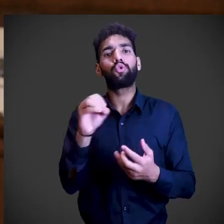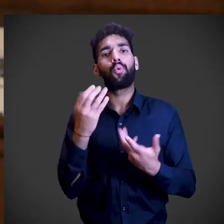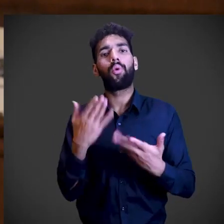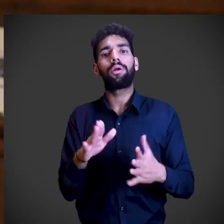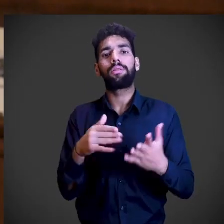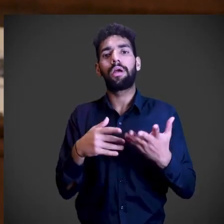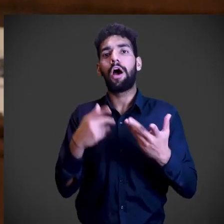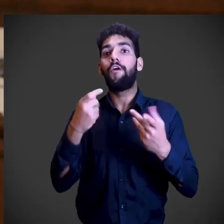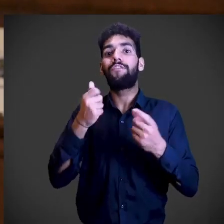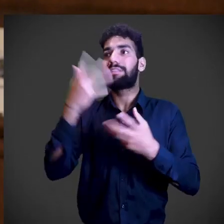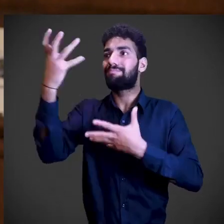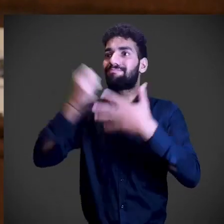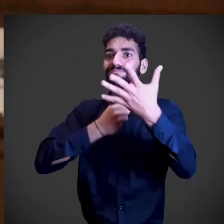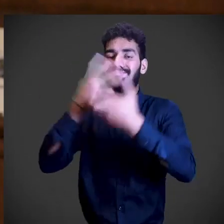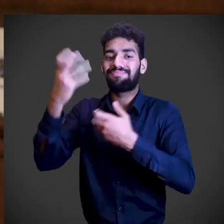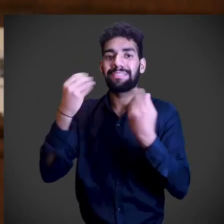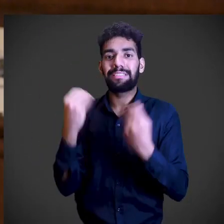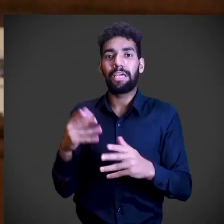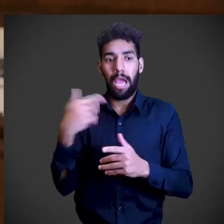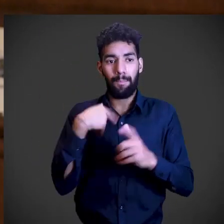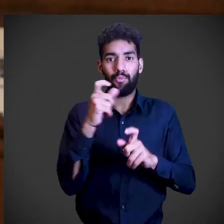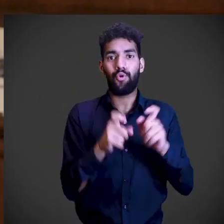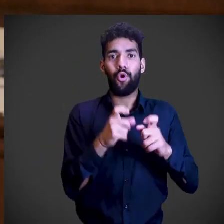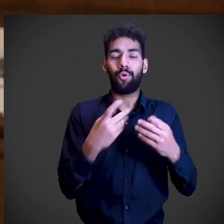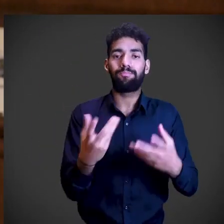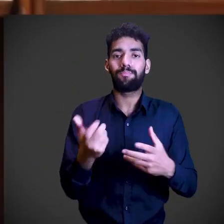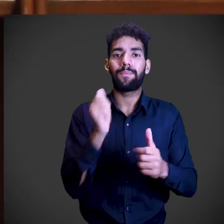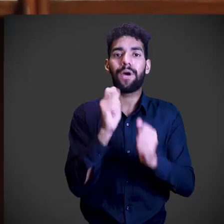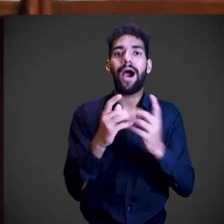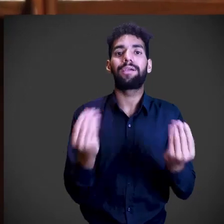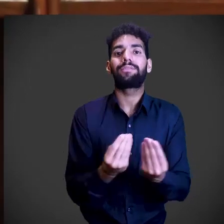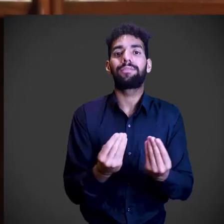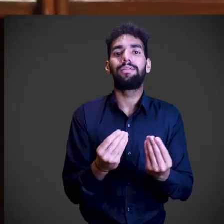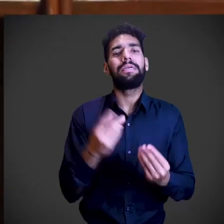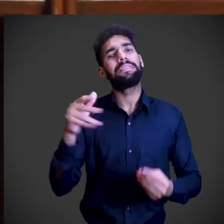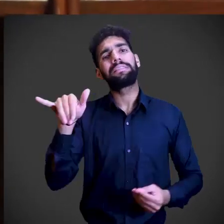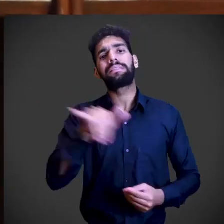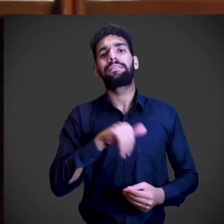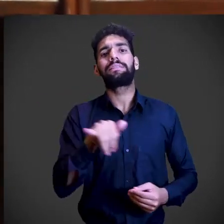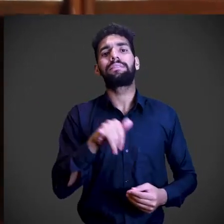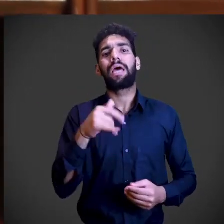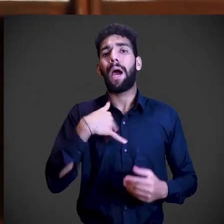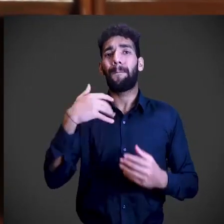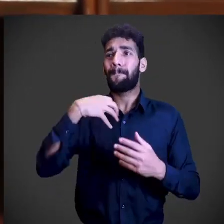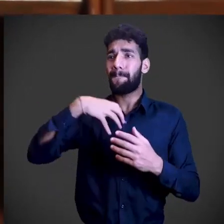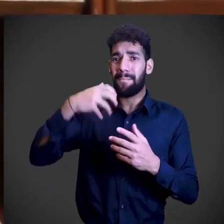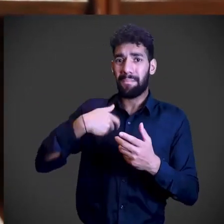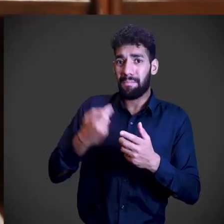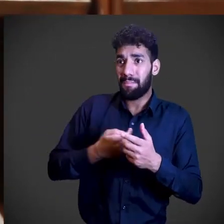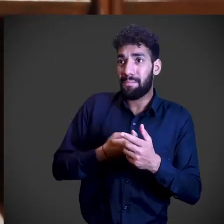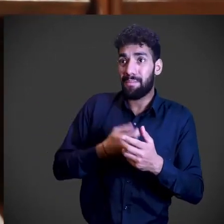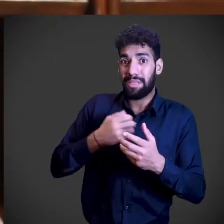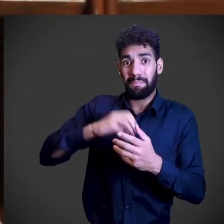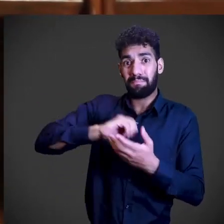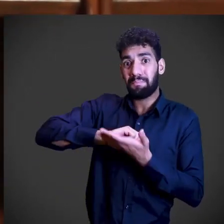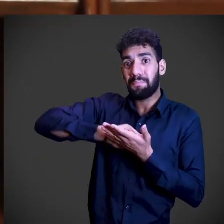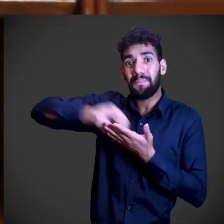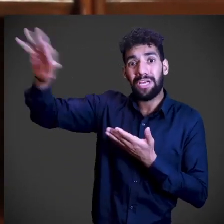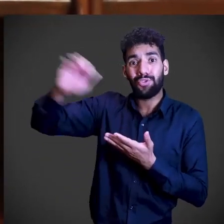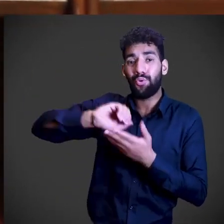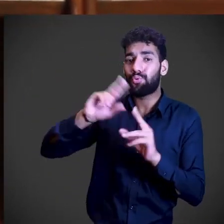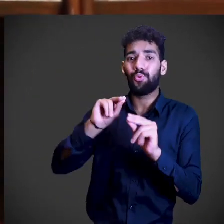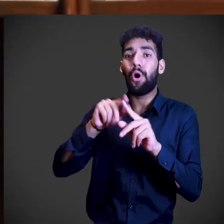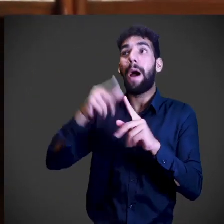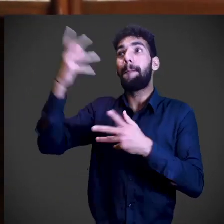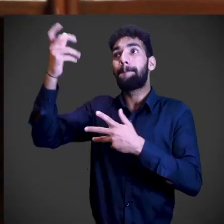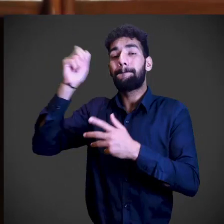आ सकें और ये हमारे लोगों को अवेलेबल हो सके। इसी तरह न सिर्फ ये कि इंपोर्ट के लिए बल्कि एक्सपोर्ट के लिए, जिस तरह हम बहुत